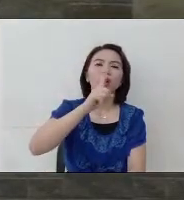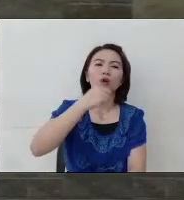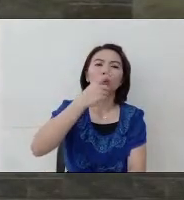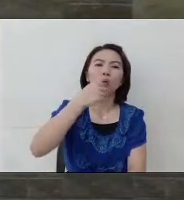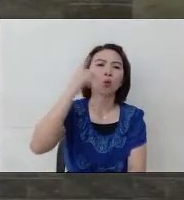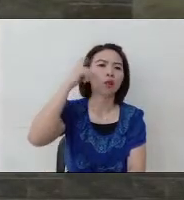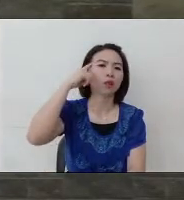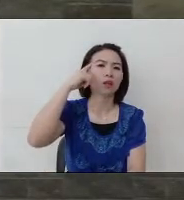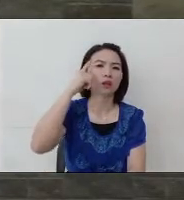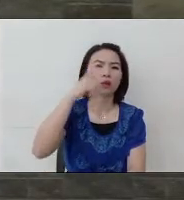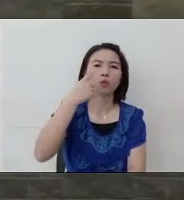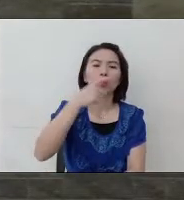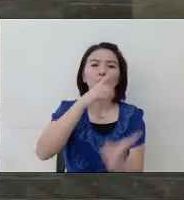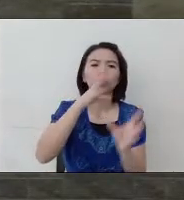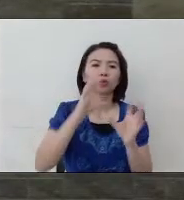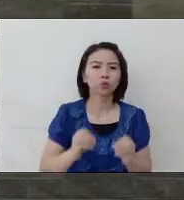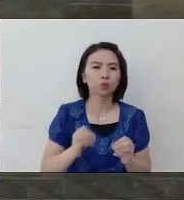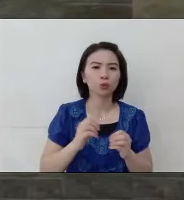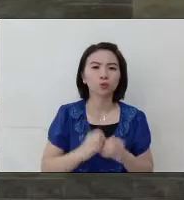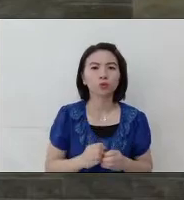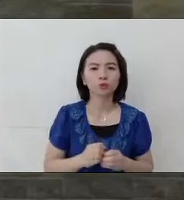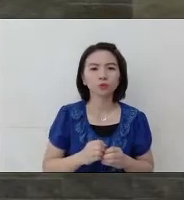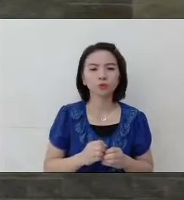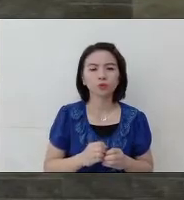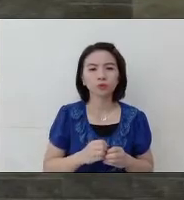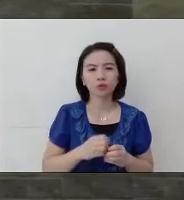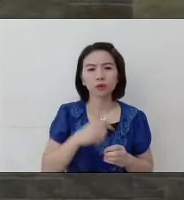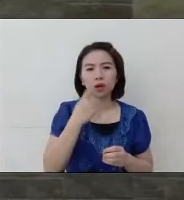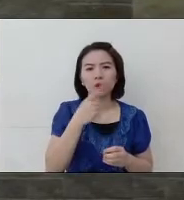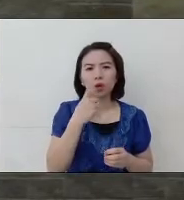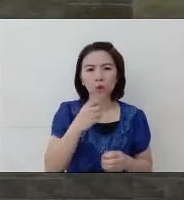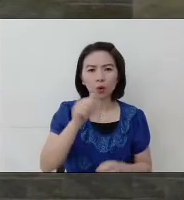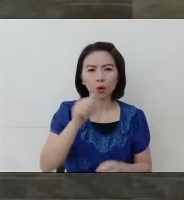ang nag-accumulate yung mga miyembro ng pamilya.